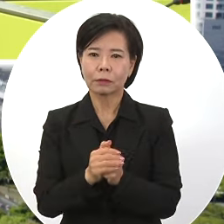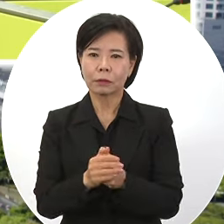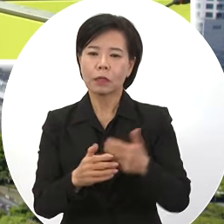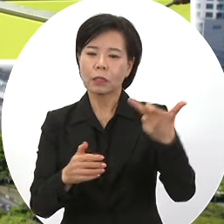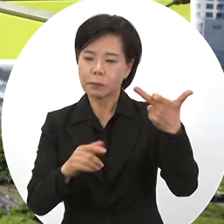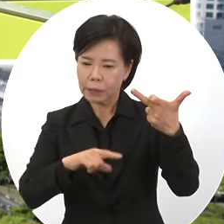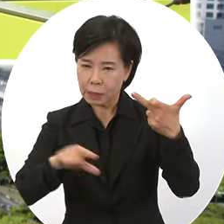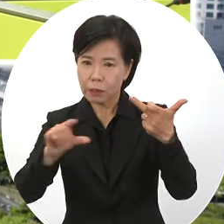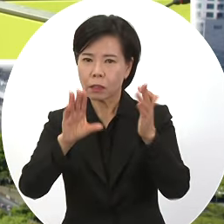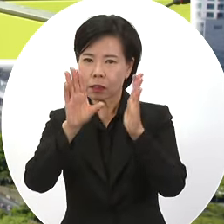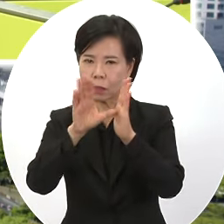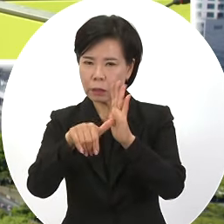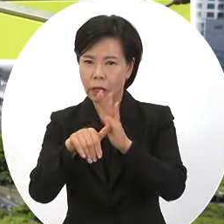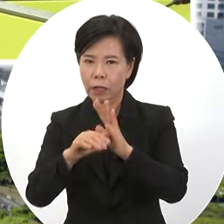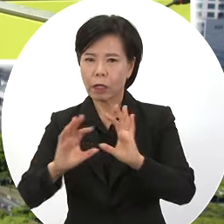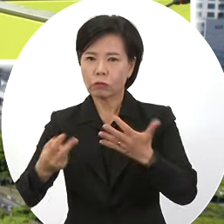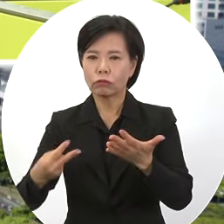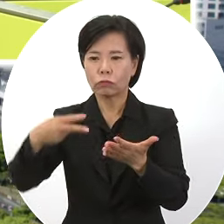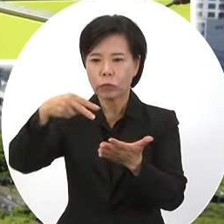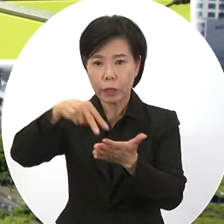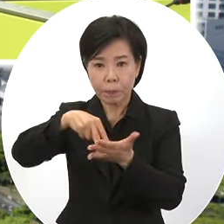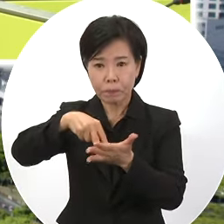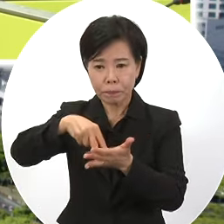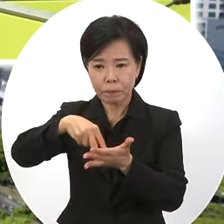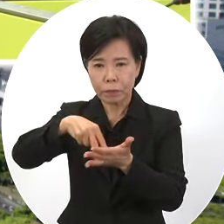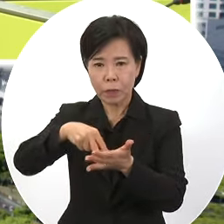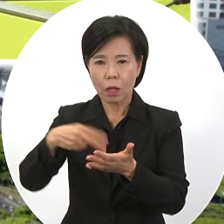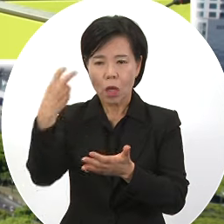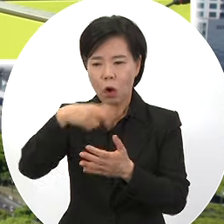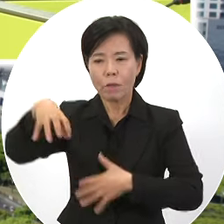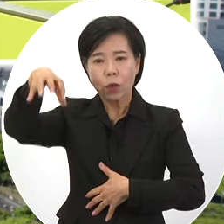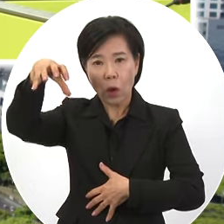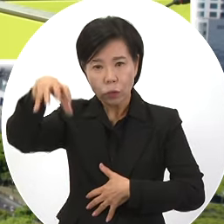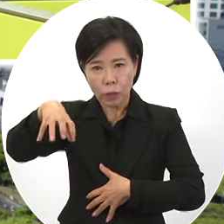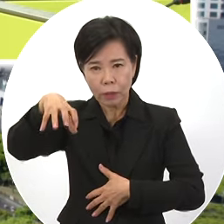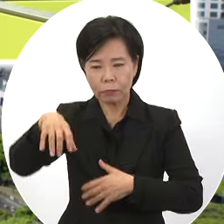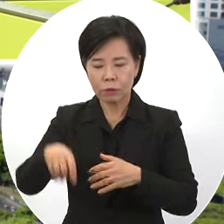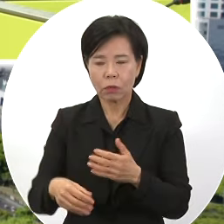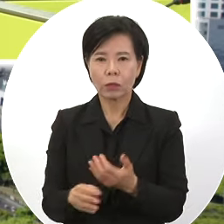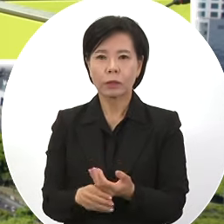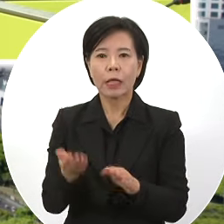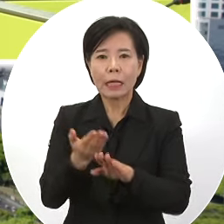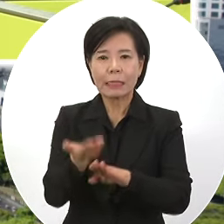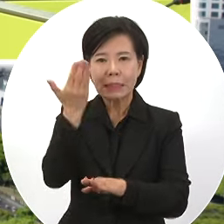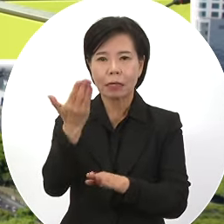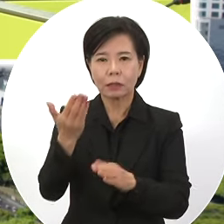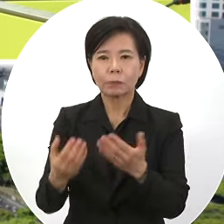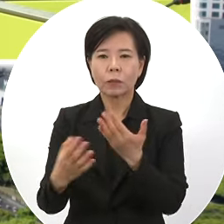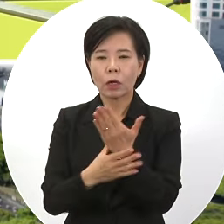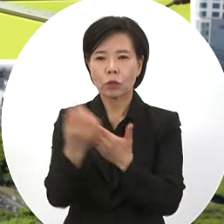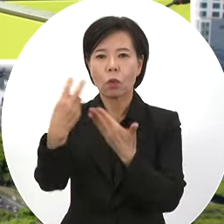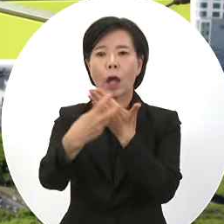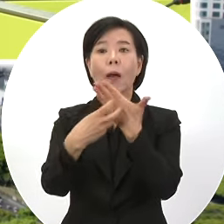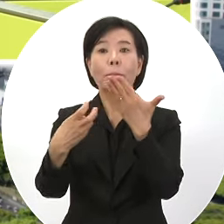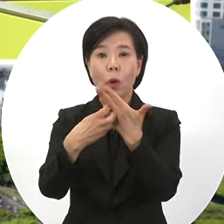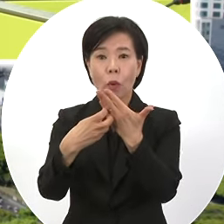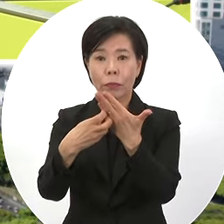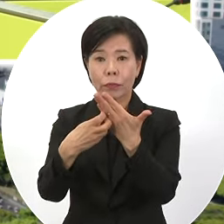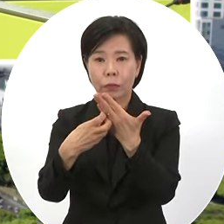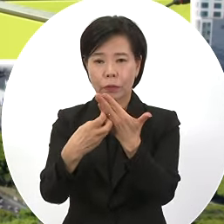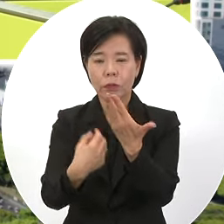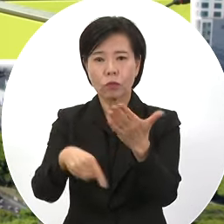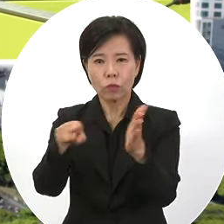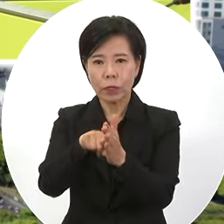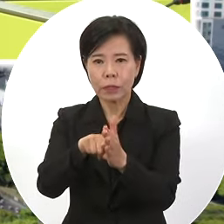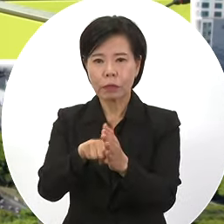제주특별자치도는 17일 국립제주검역소에서 제주권 상급종합병원 지정을 위한 전담 조직 4차 회의를